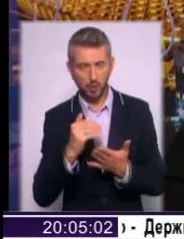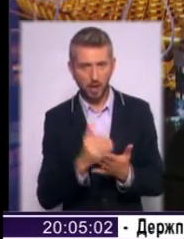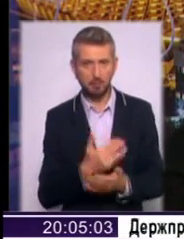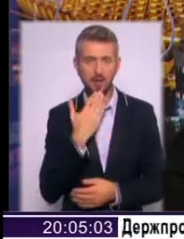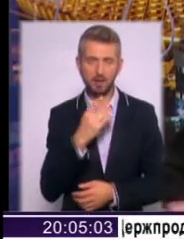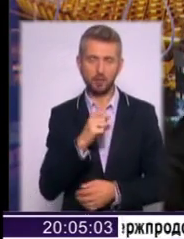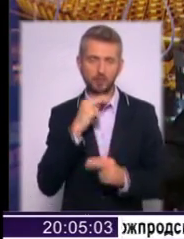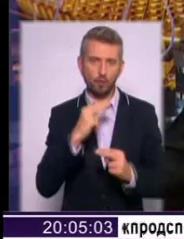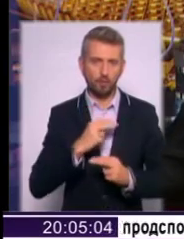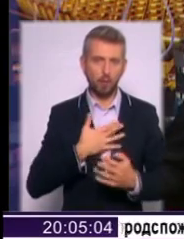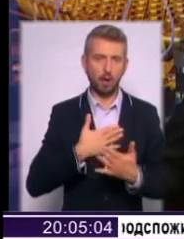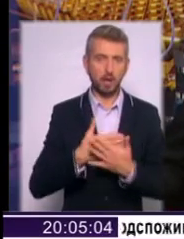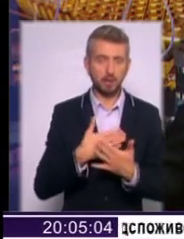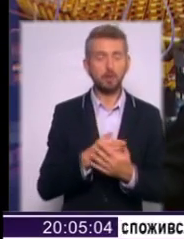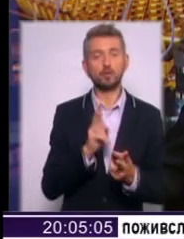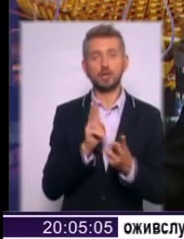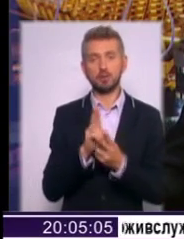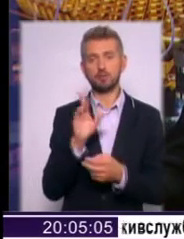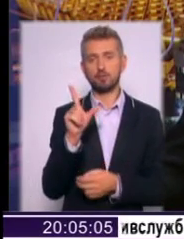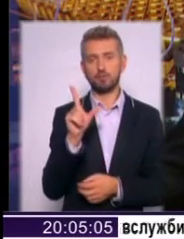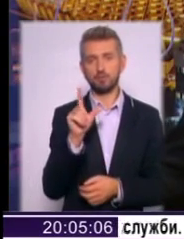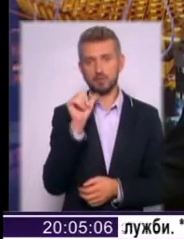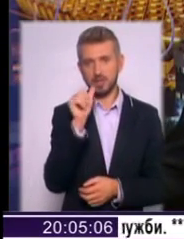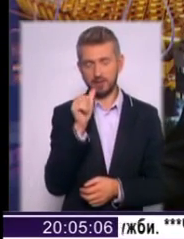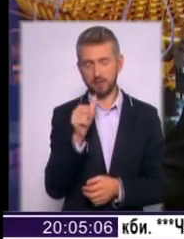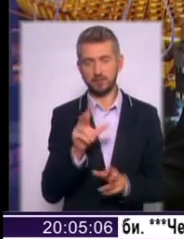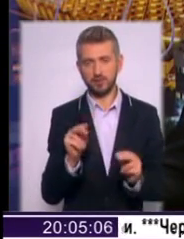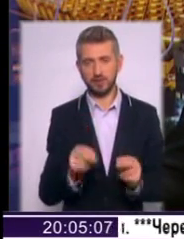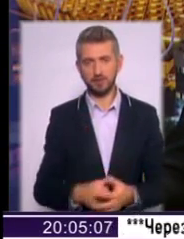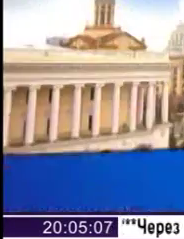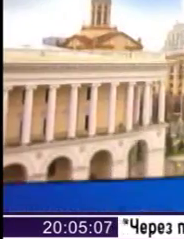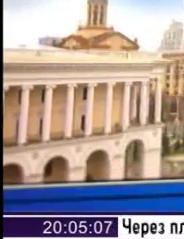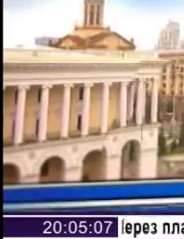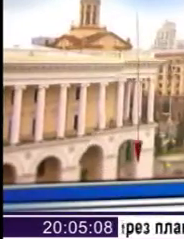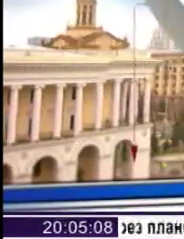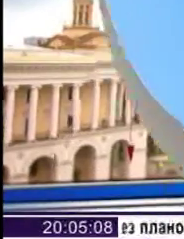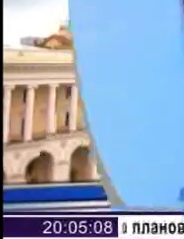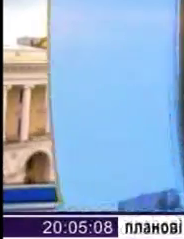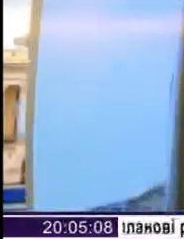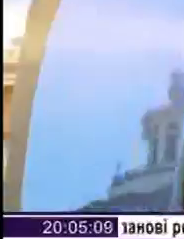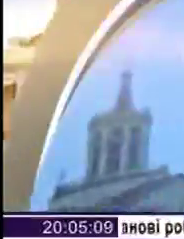увагу і активність. І ми з вами вже зустрінемося завтра. Щастинам усім!